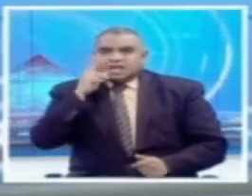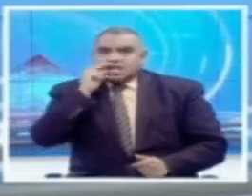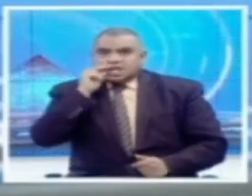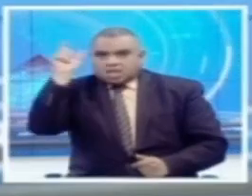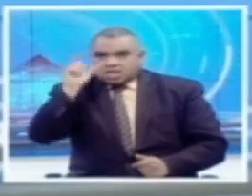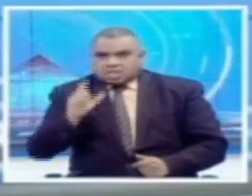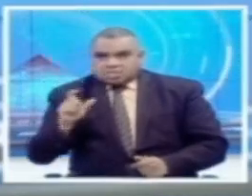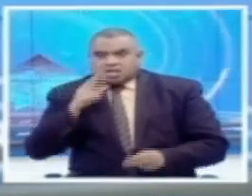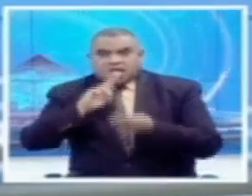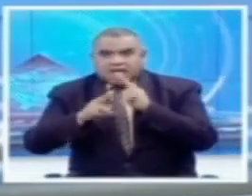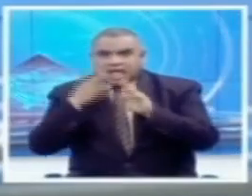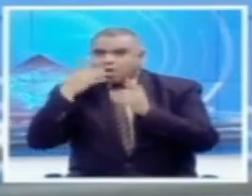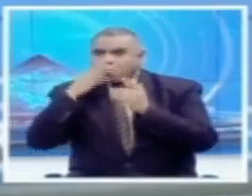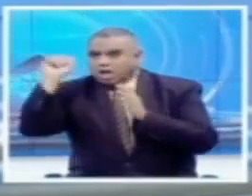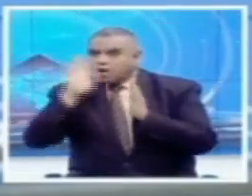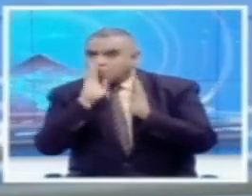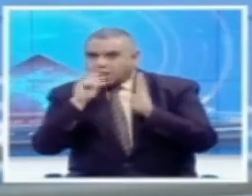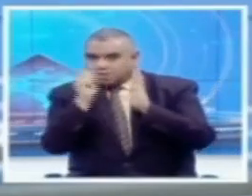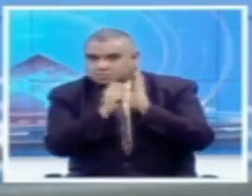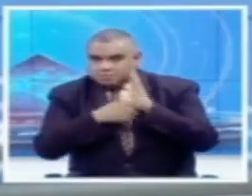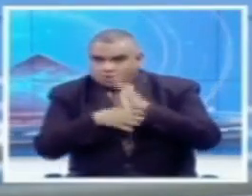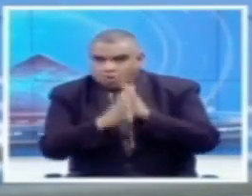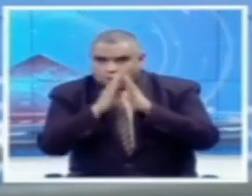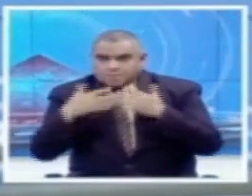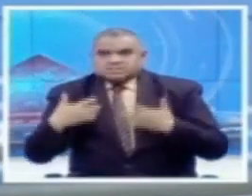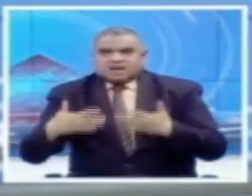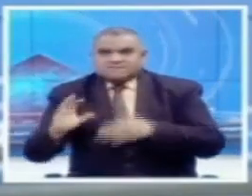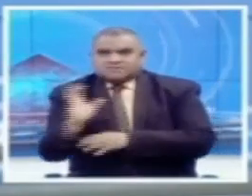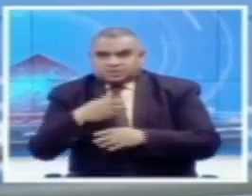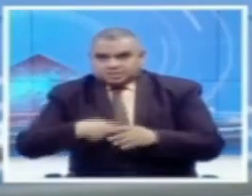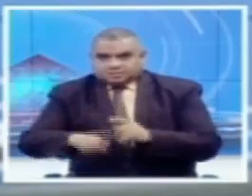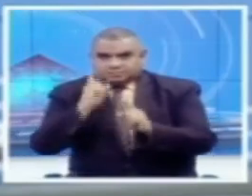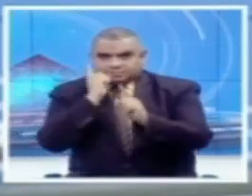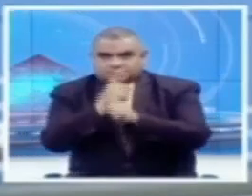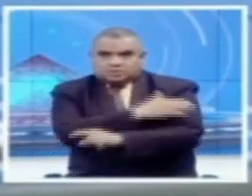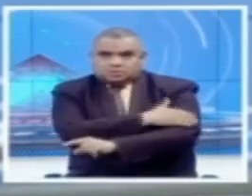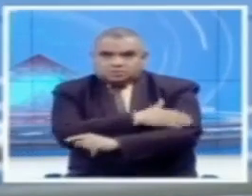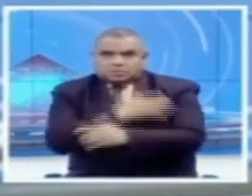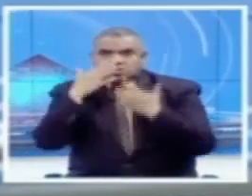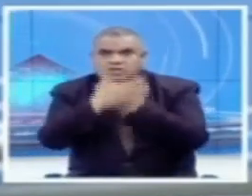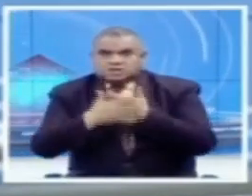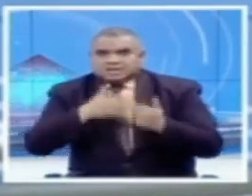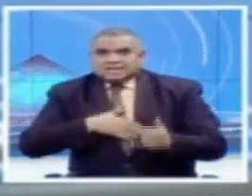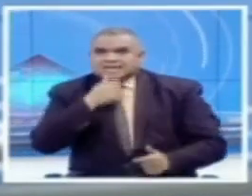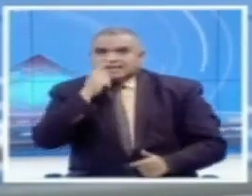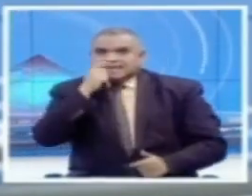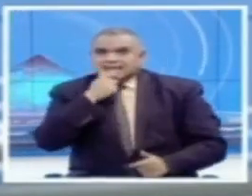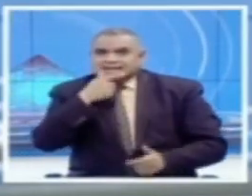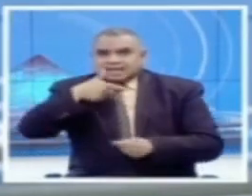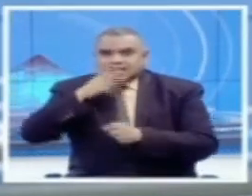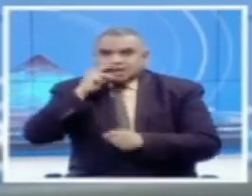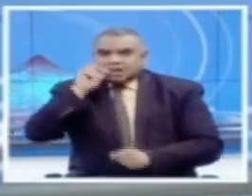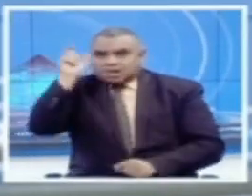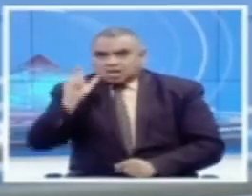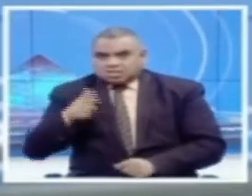أي عقبات قد تواجه أعمالها في مصر. جاء ذلك خلال استقبال سيادته وفدا من شركة إنيا الإيطالية للبترول